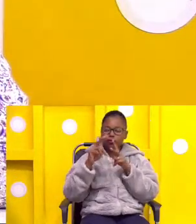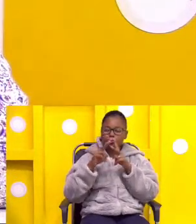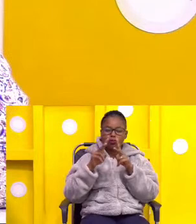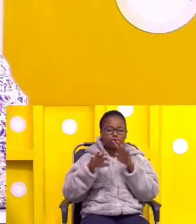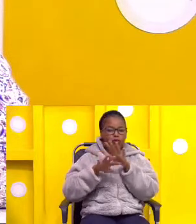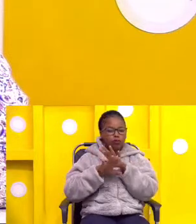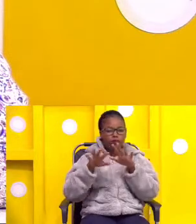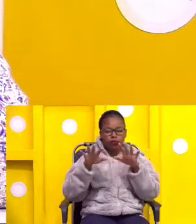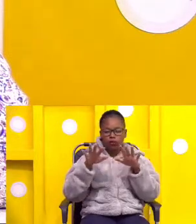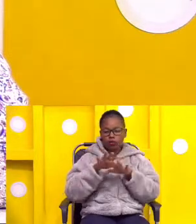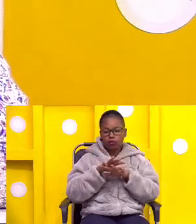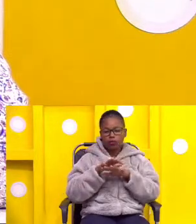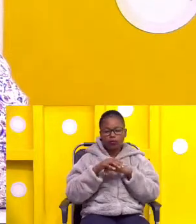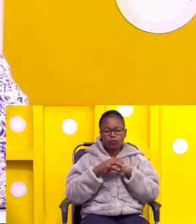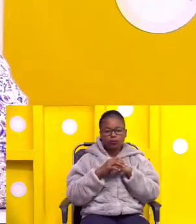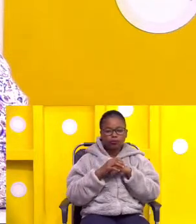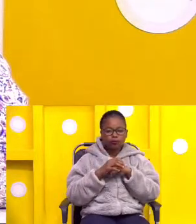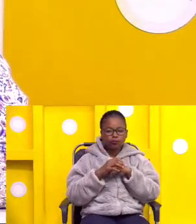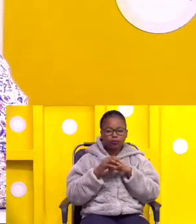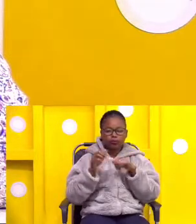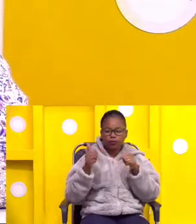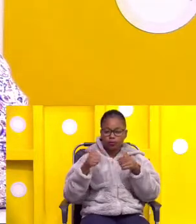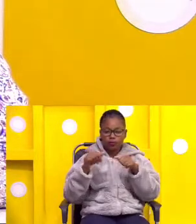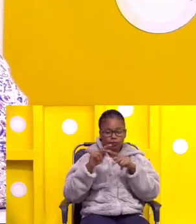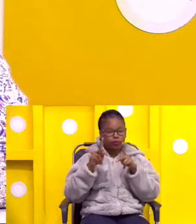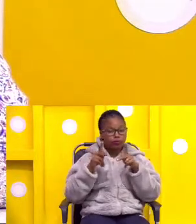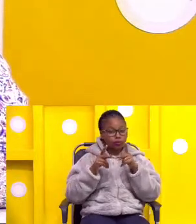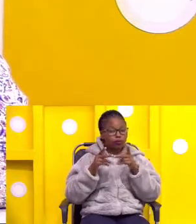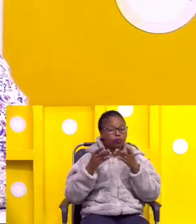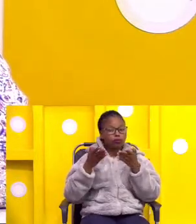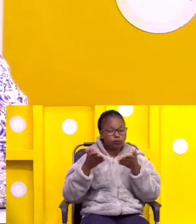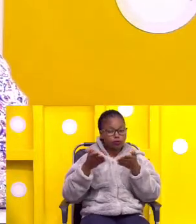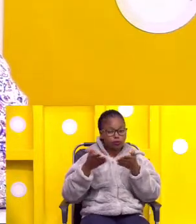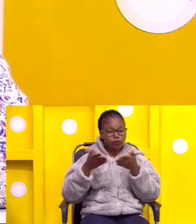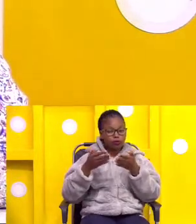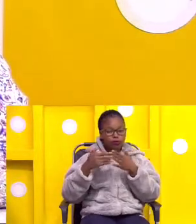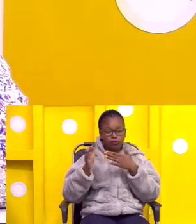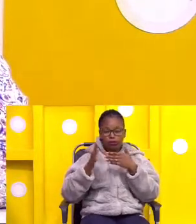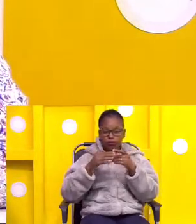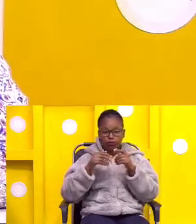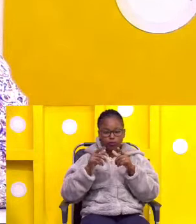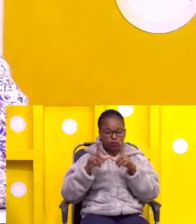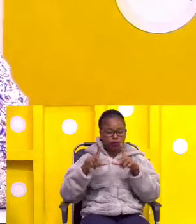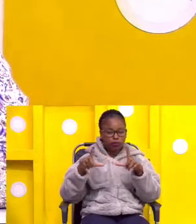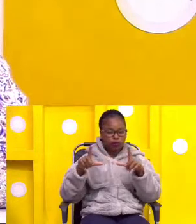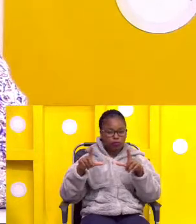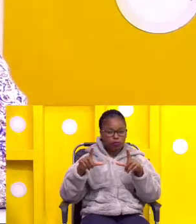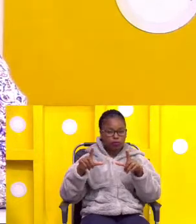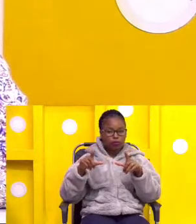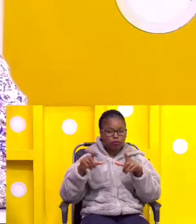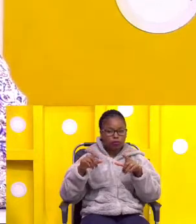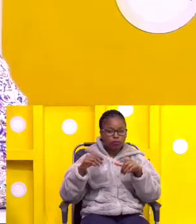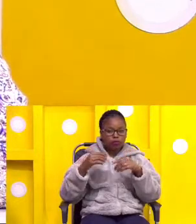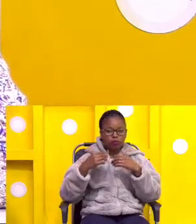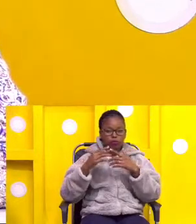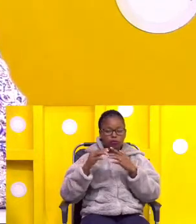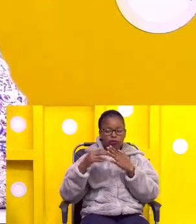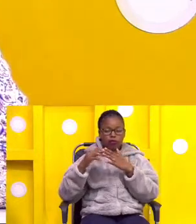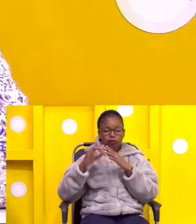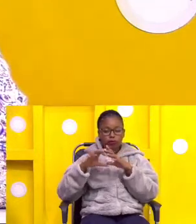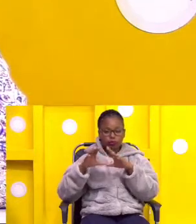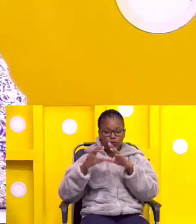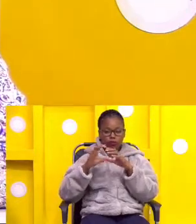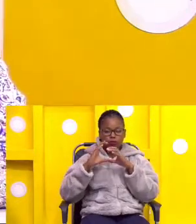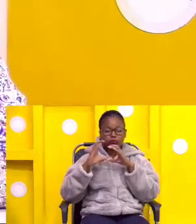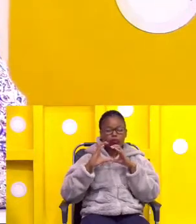maũndũ-inĩ mothe. O harĩa ũrĩ, we waragia na science, we waragia na njĩra ĩno mĩri